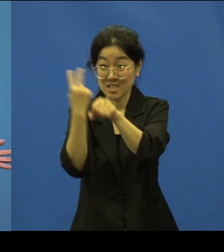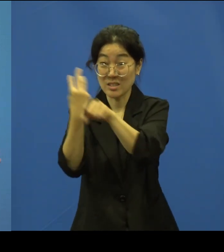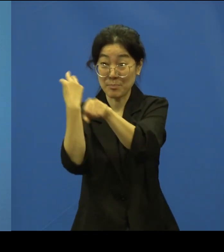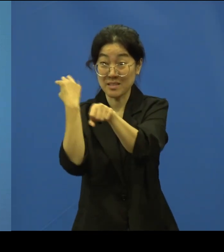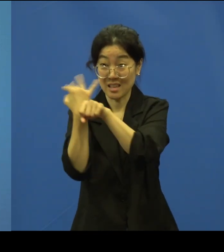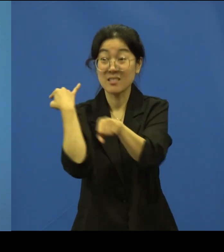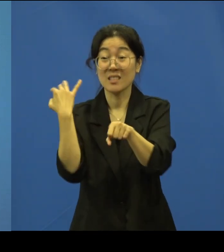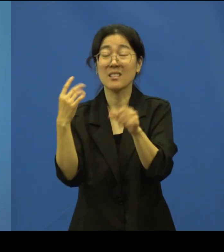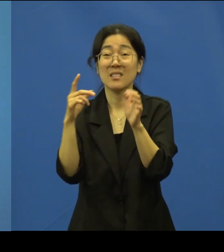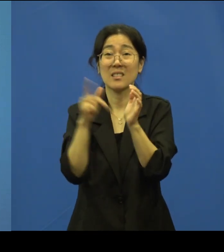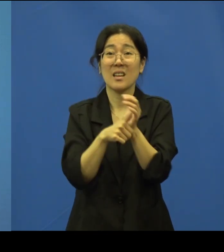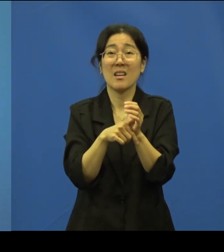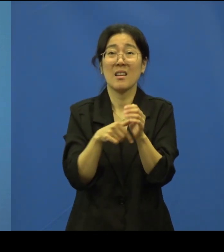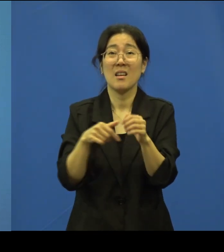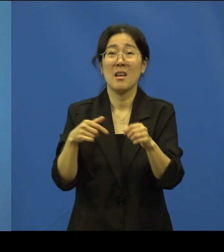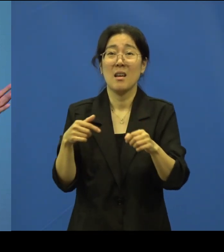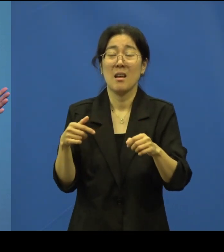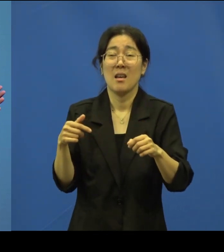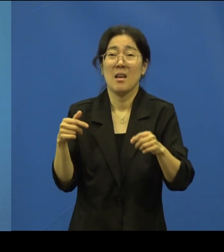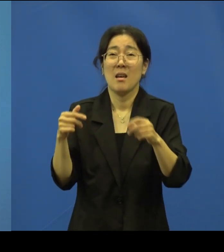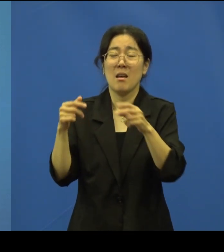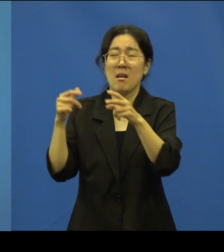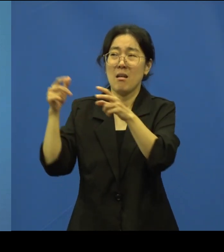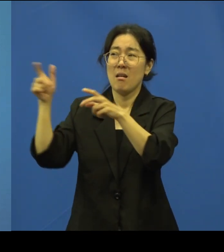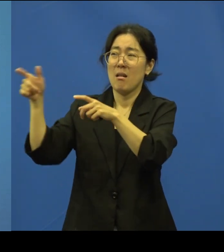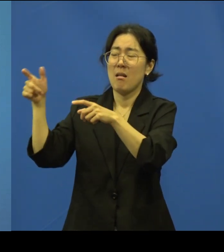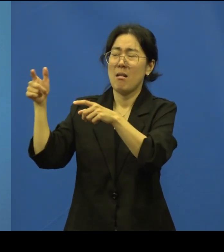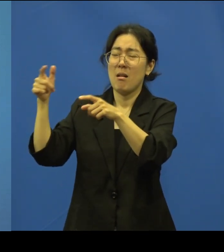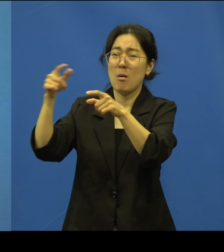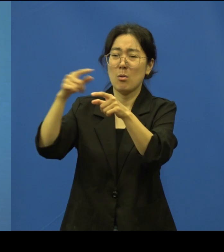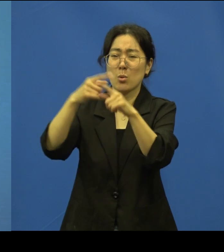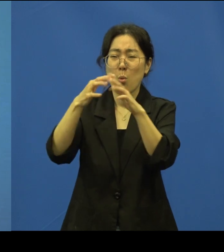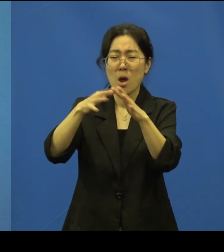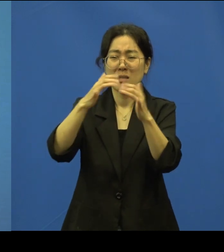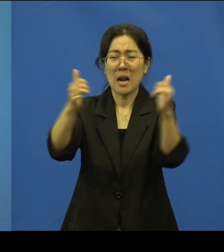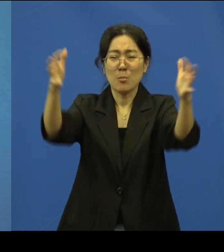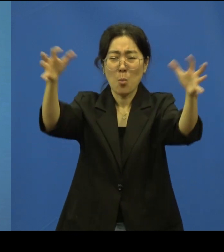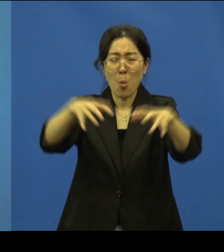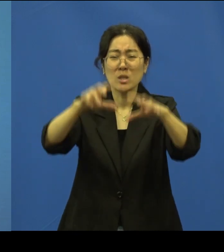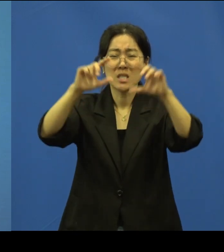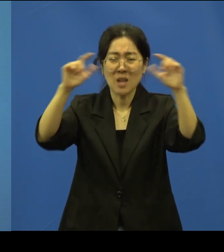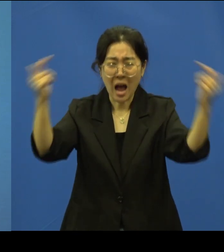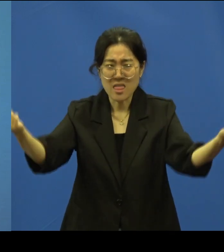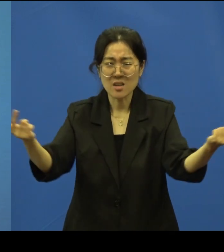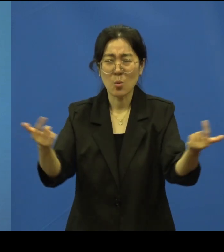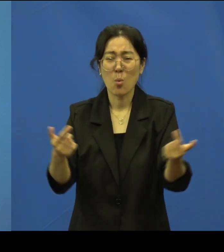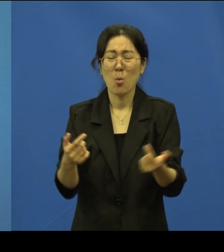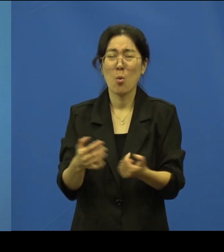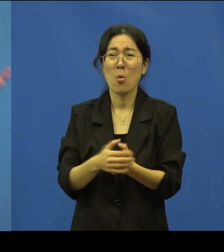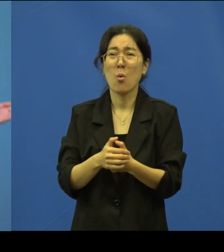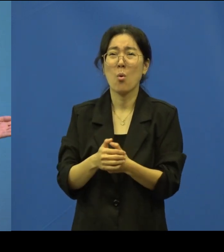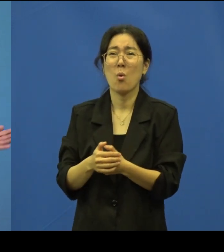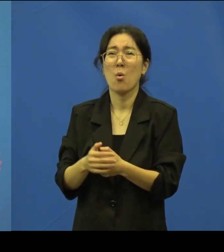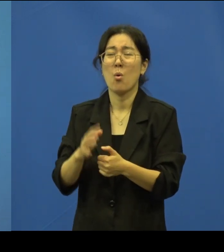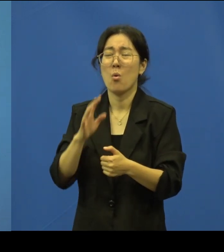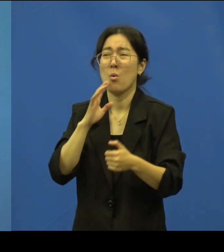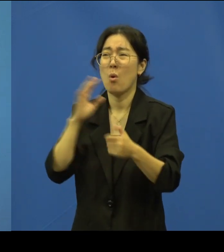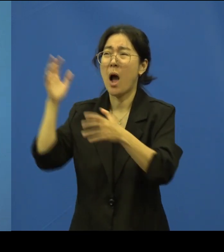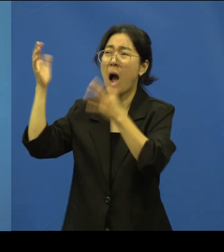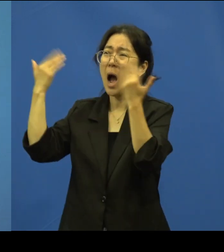뭐 공사는 해야죠. 또 학교 시작하니까 뭐 학교가 대안학교가 돈 먹는 하마라고